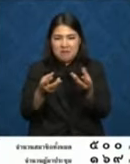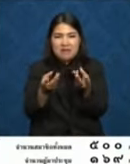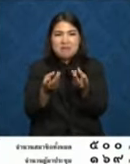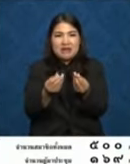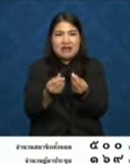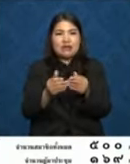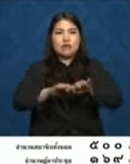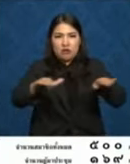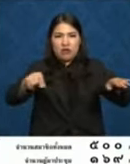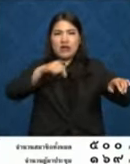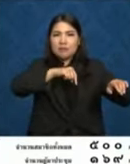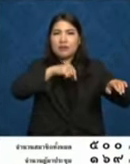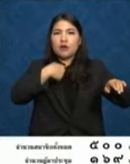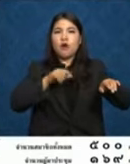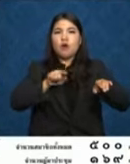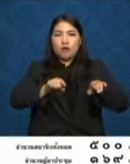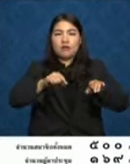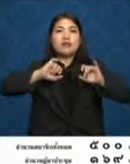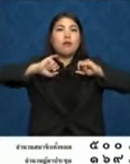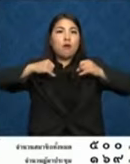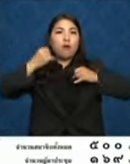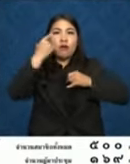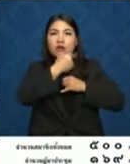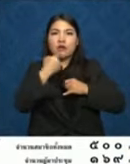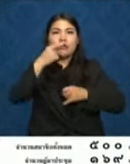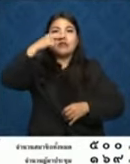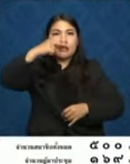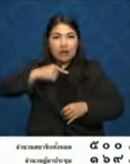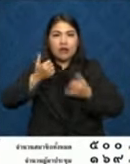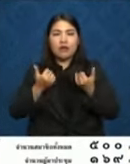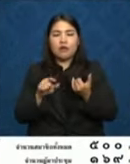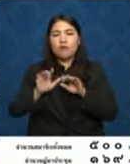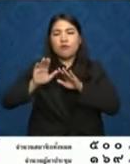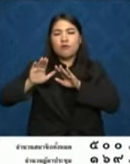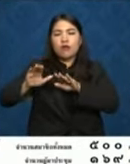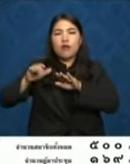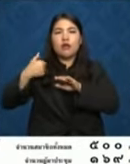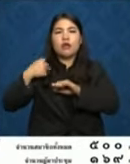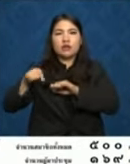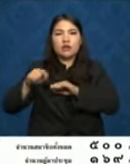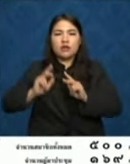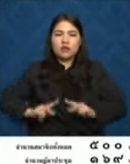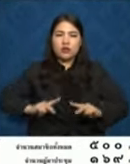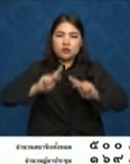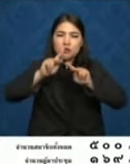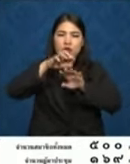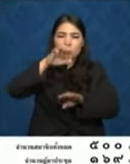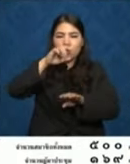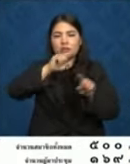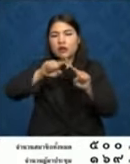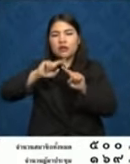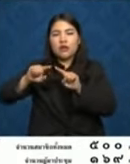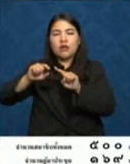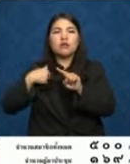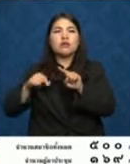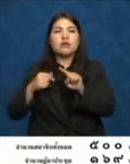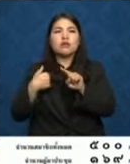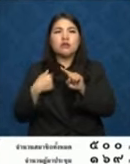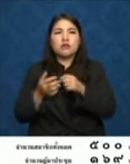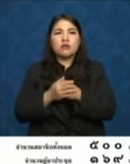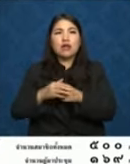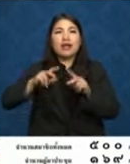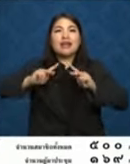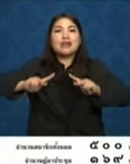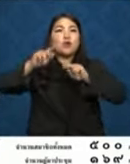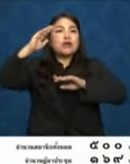ของประเทศไทยก็อยากจะฝากคณะรัฐมนตรีนะครับแล้วก็กระทรวงกลาโหมนะครับสื่อสารนะครับชี้แจงให้ข้อมูลกับประชาชนนะครับให้